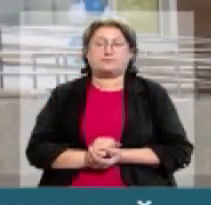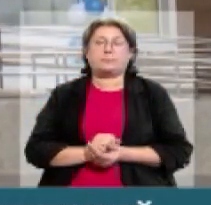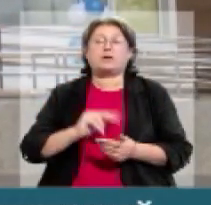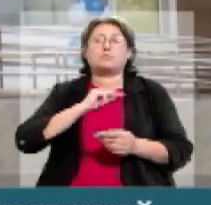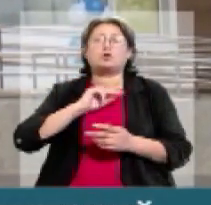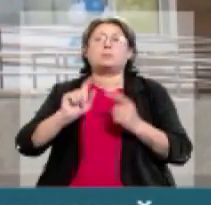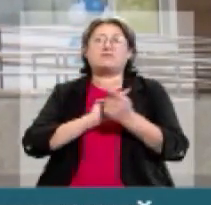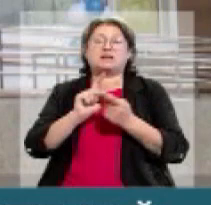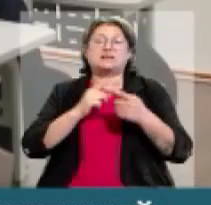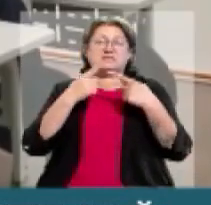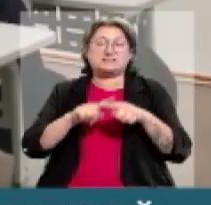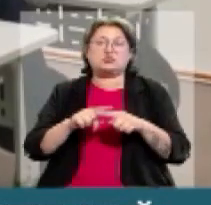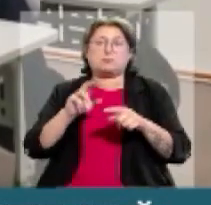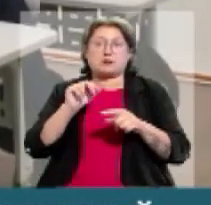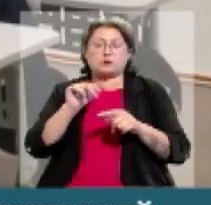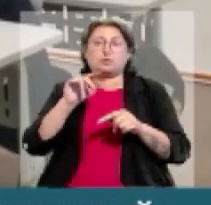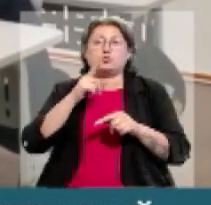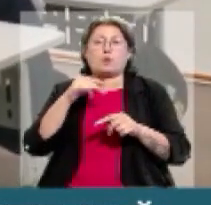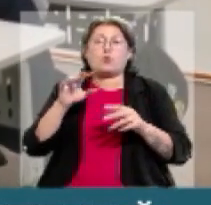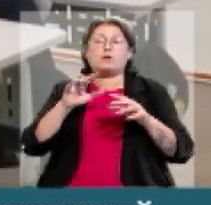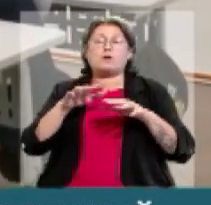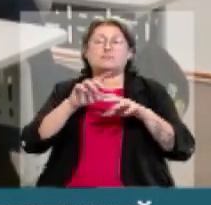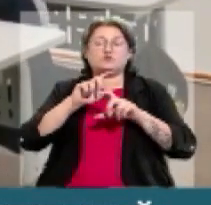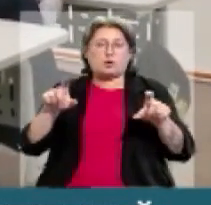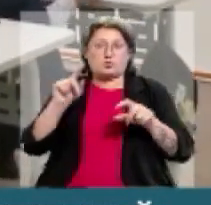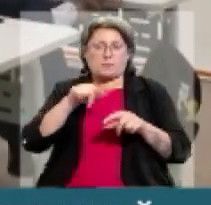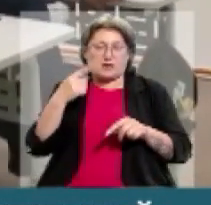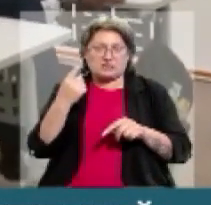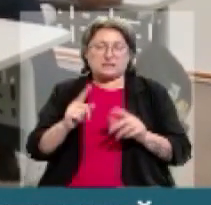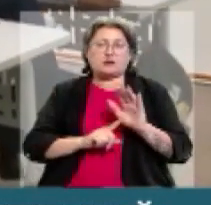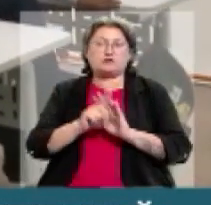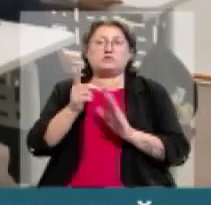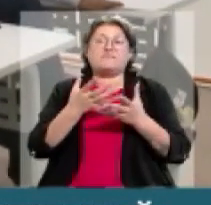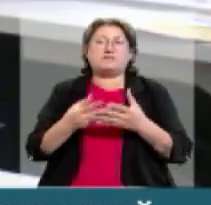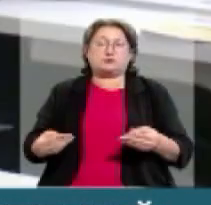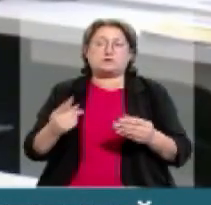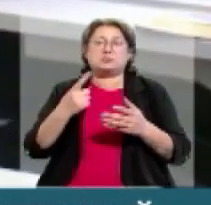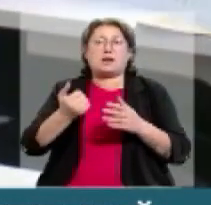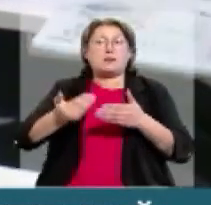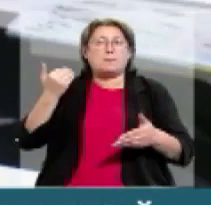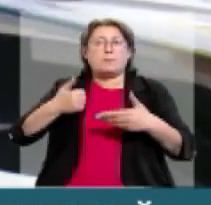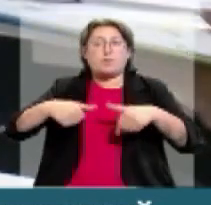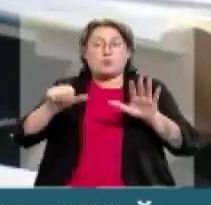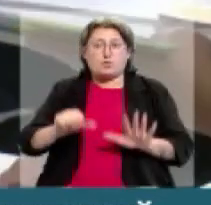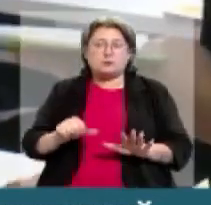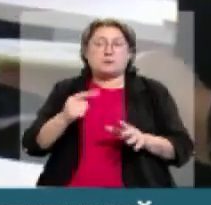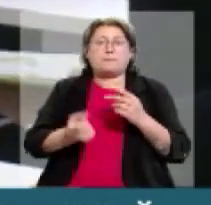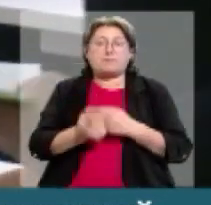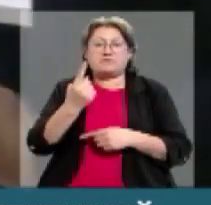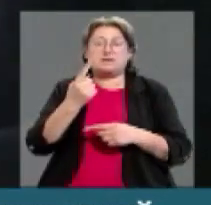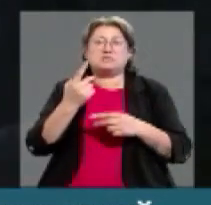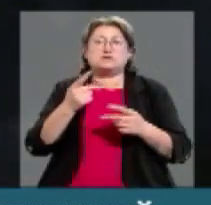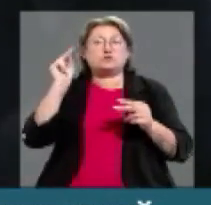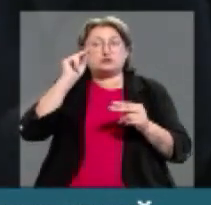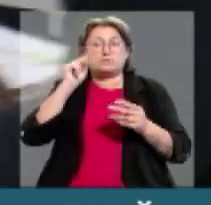Работа по обновлению материально-технической базы в Узункольской общеобразовательной школе номер 1 начались еще весной. За полгода в учебном заведении появились